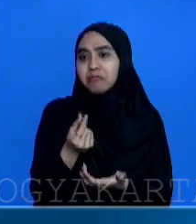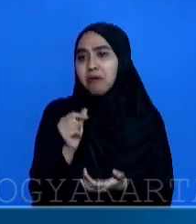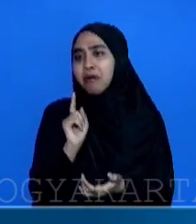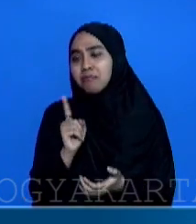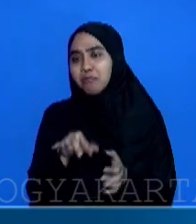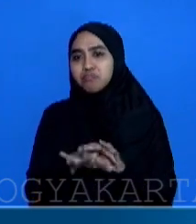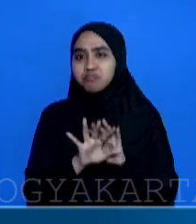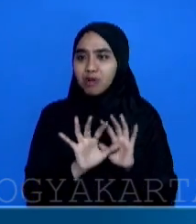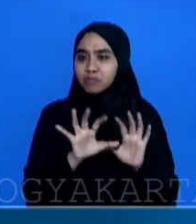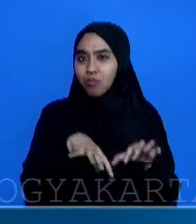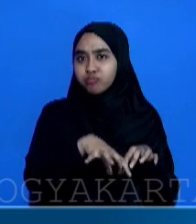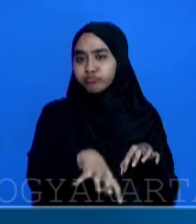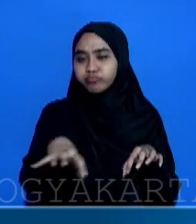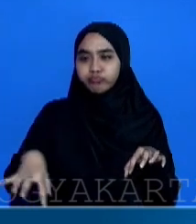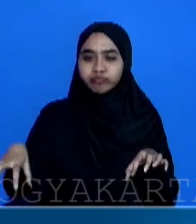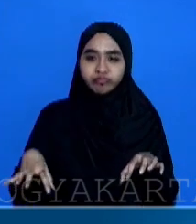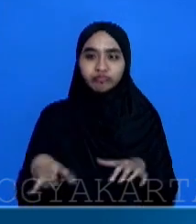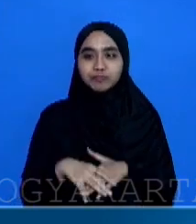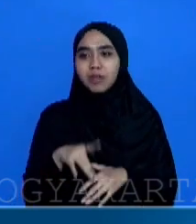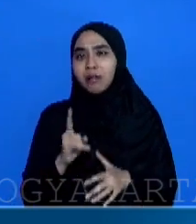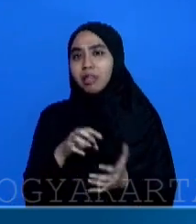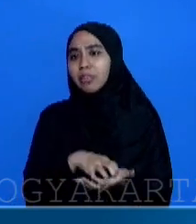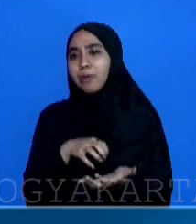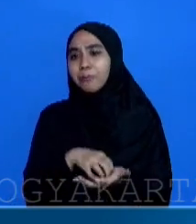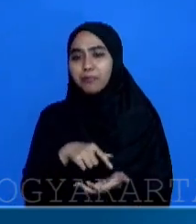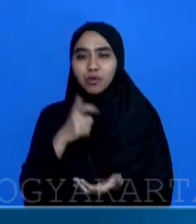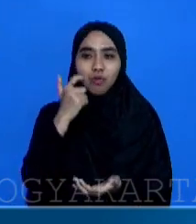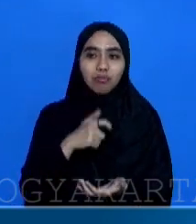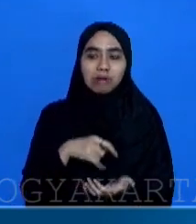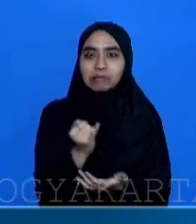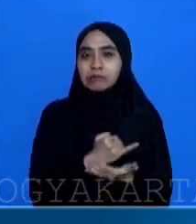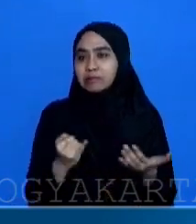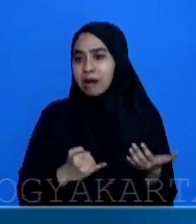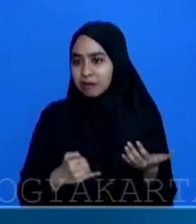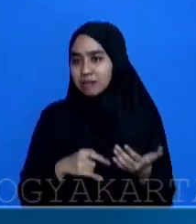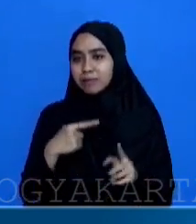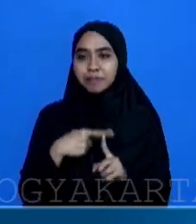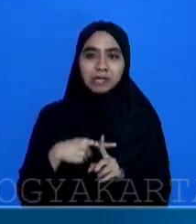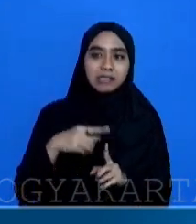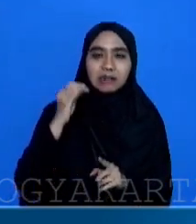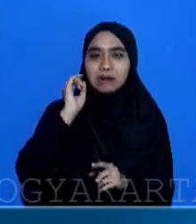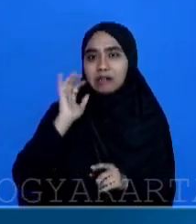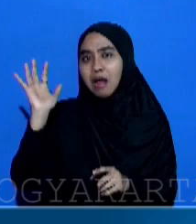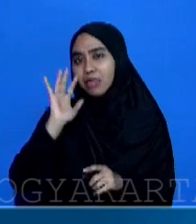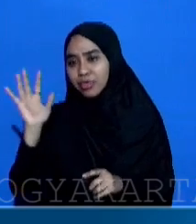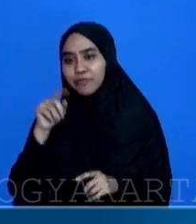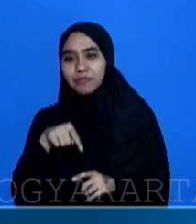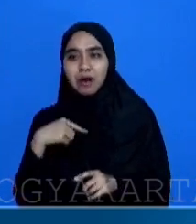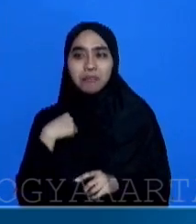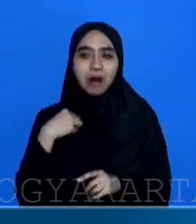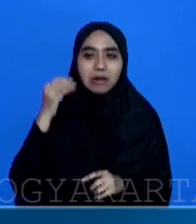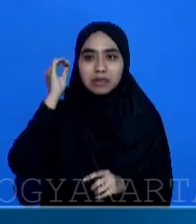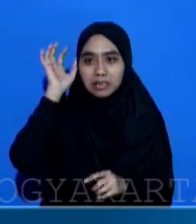UMKM S memberikan ruang bagi pelaku seni dan penggiat ekonomi kreatif menurut PLH Kepala Dinas Pariwisata